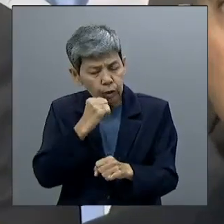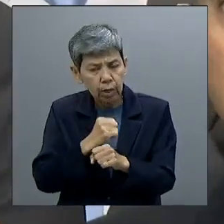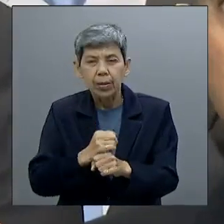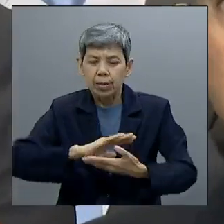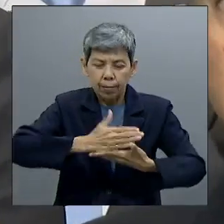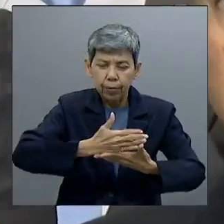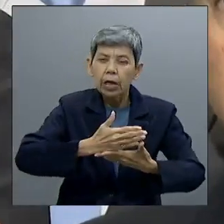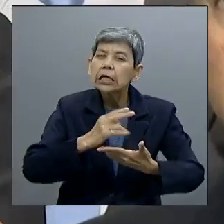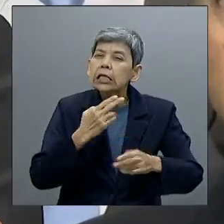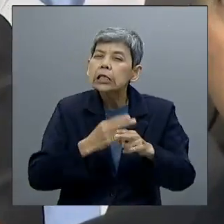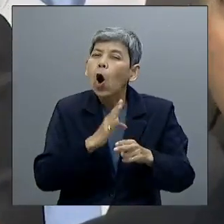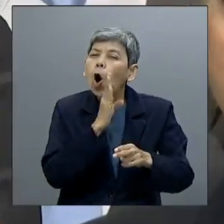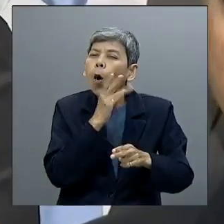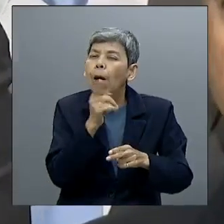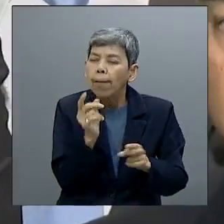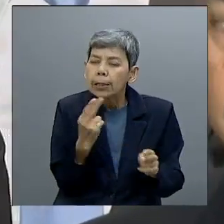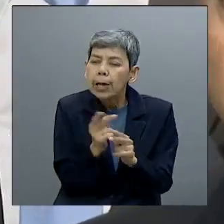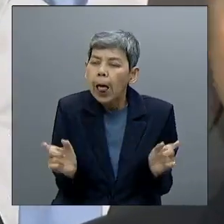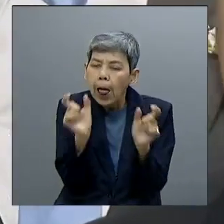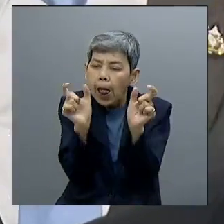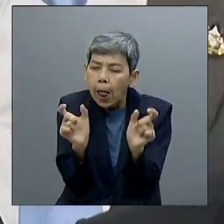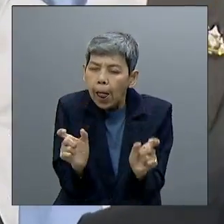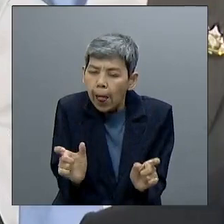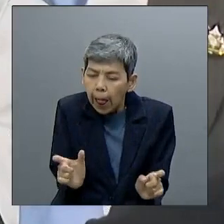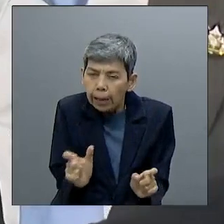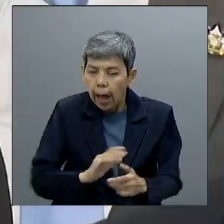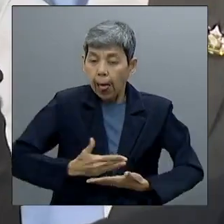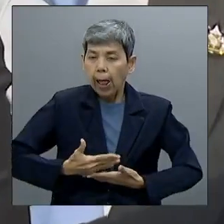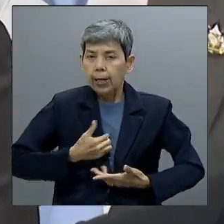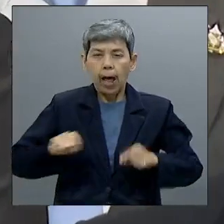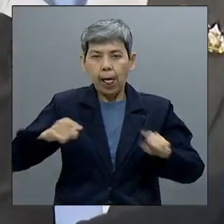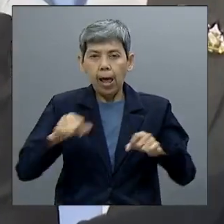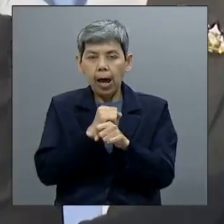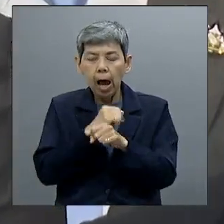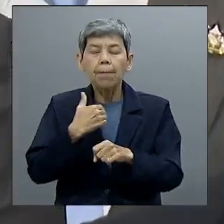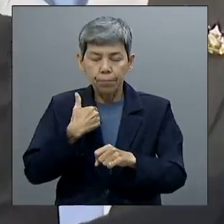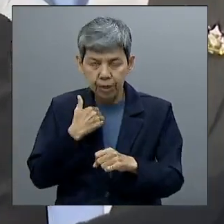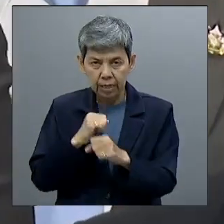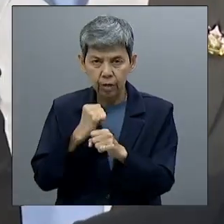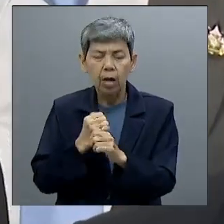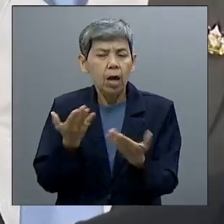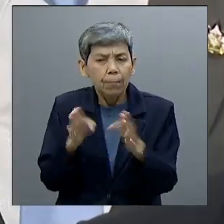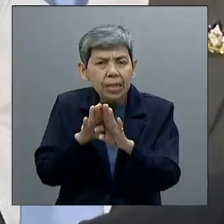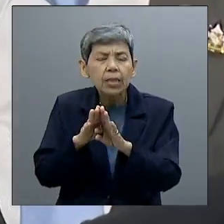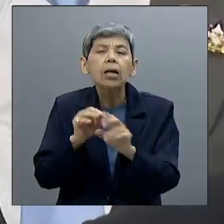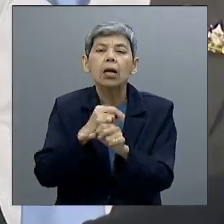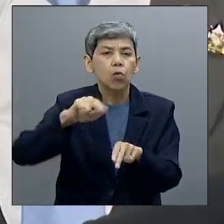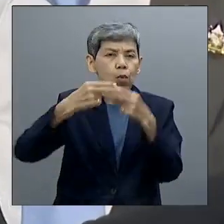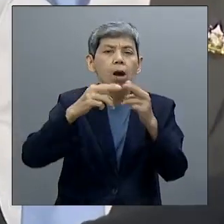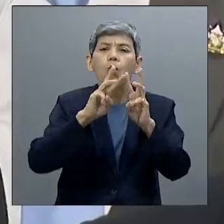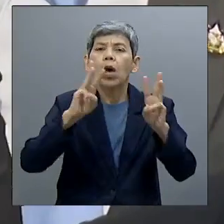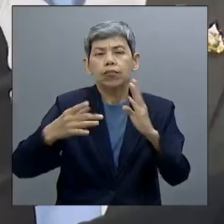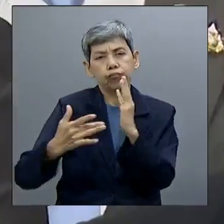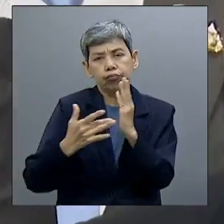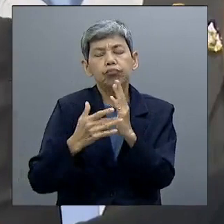าและขอความร่วมมือกับกระทรวงดิจิตอลนะครับในการไล่ปิดเว็บไซต์การพนันออนไลน์ต่างๆซึ่งข้อมูลที่เราได้